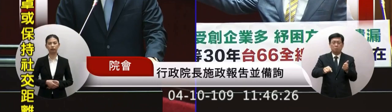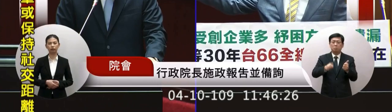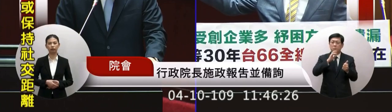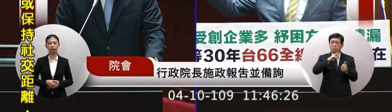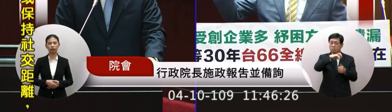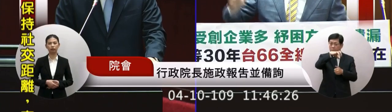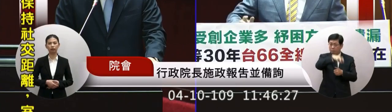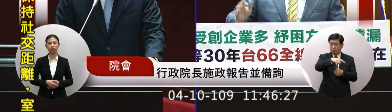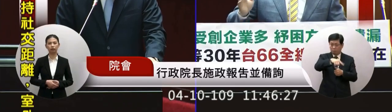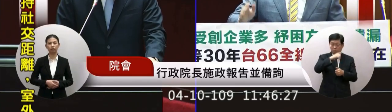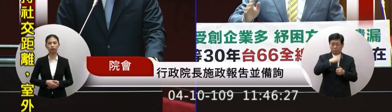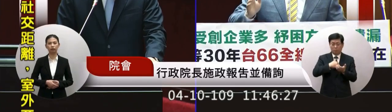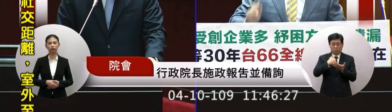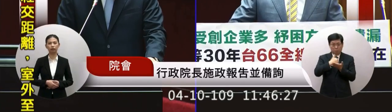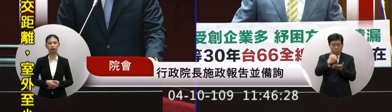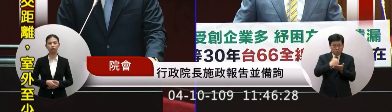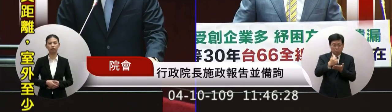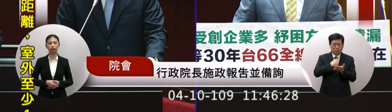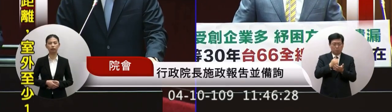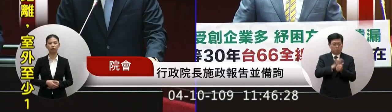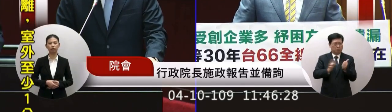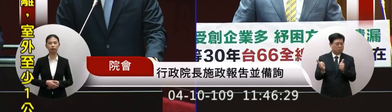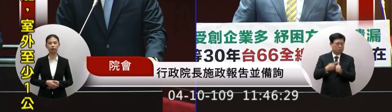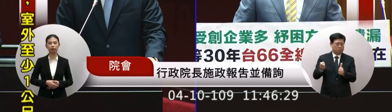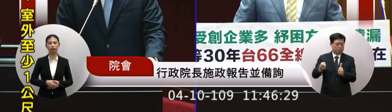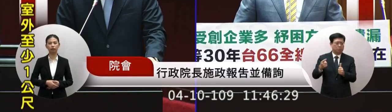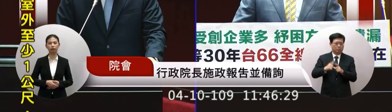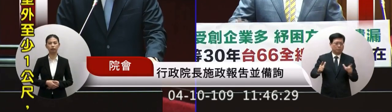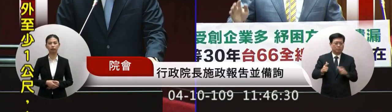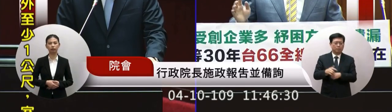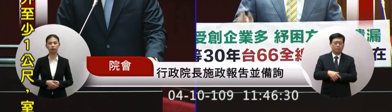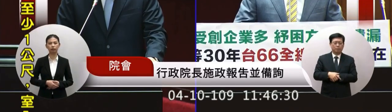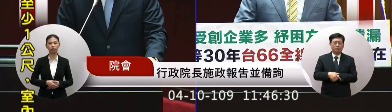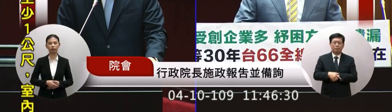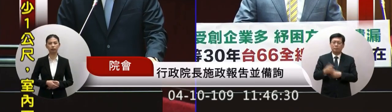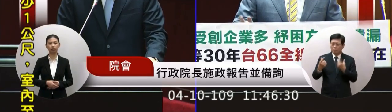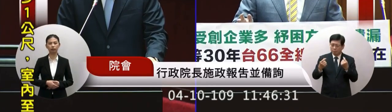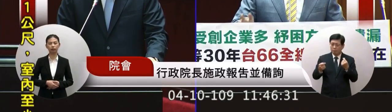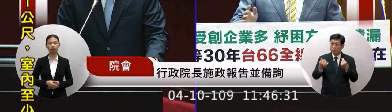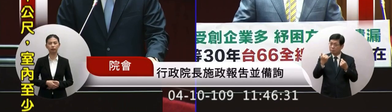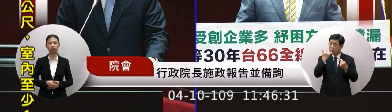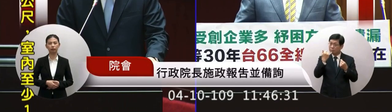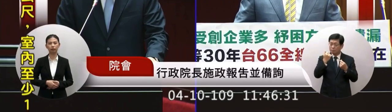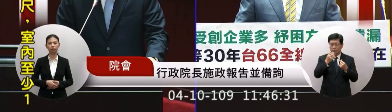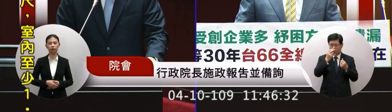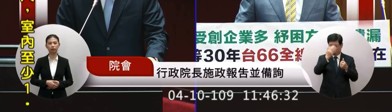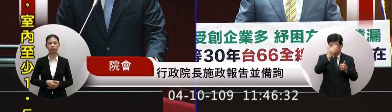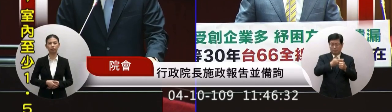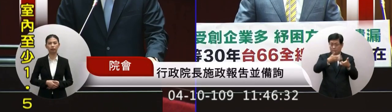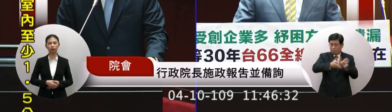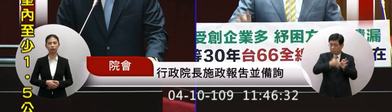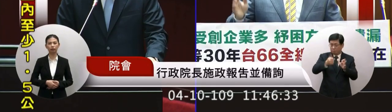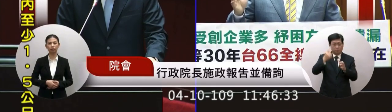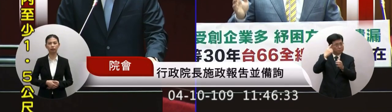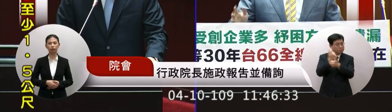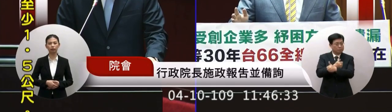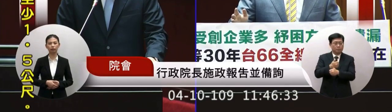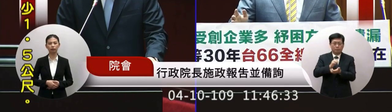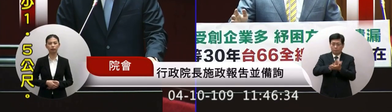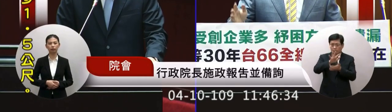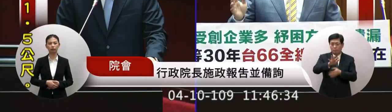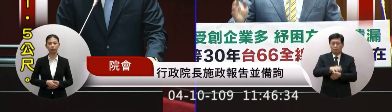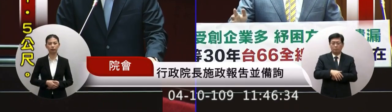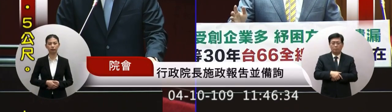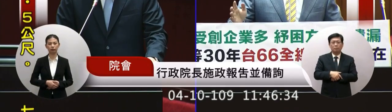机场的这个运量冲击最大的这个产业，那是不是好也请我们的部长来考虑一下，好，在未